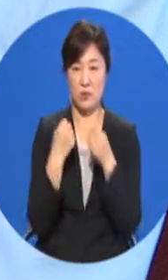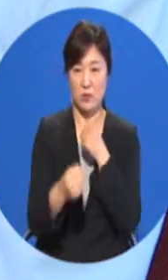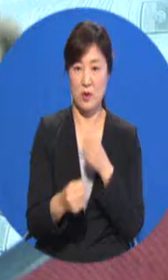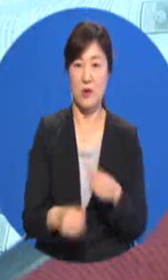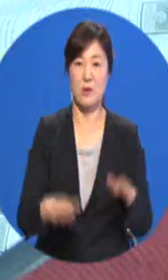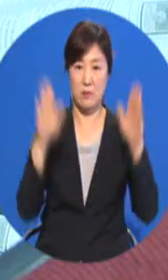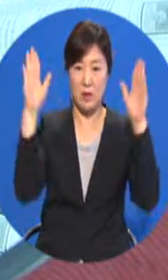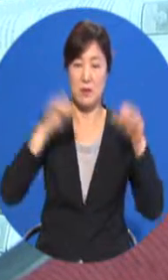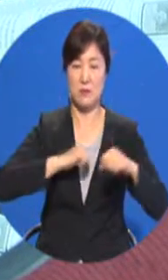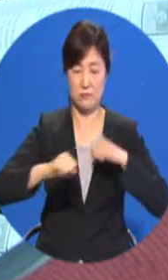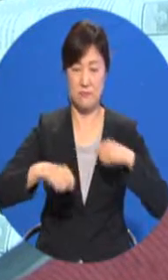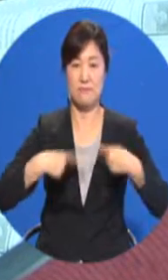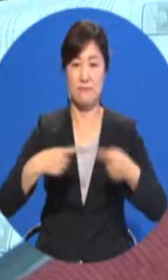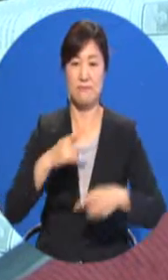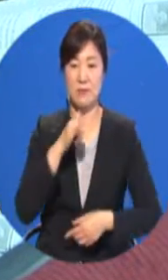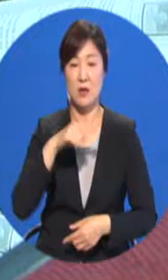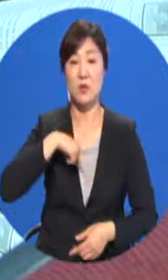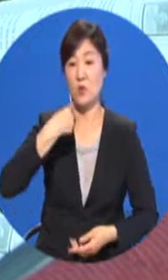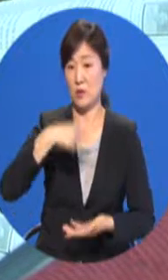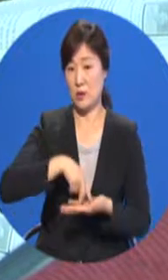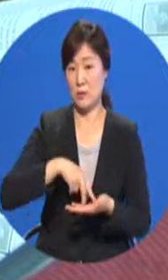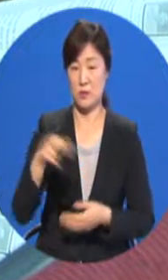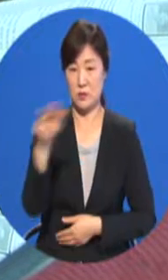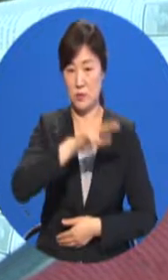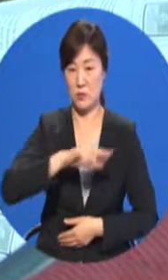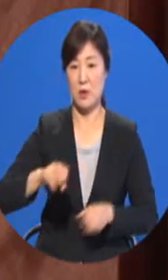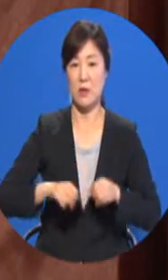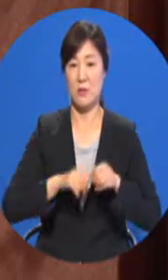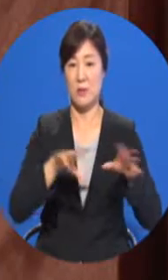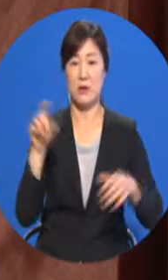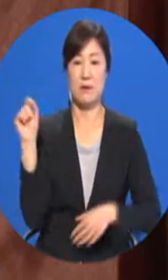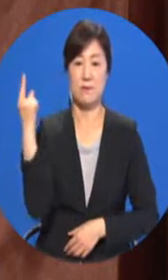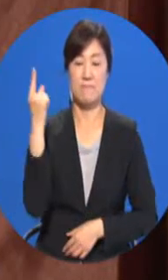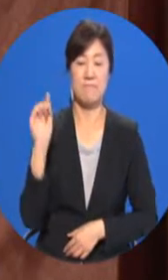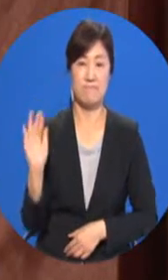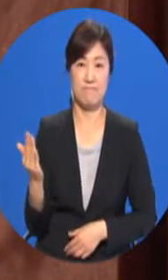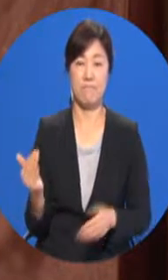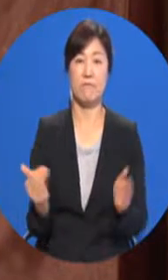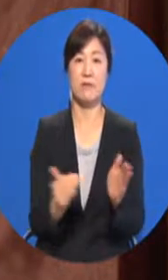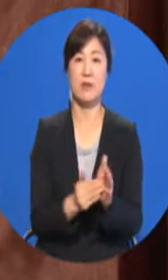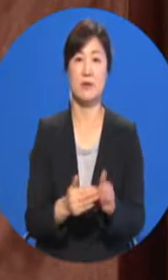만세운동을 계속하며 독립운동이 전국적으로 퍼지는 기폭제 역할을 했습니다.